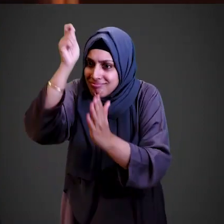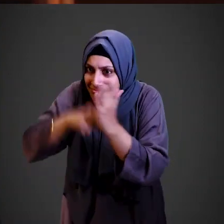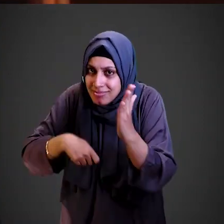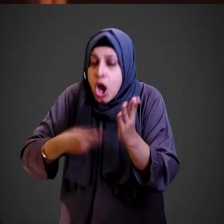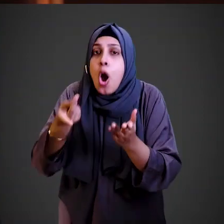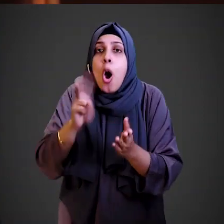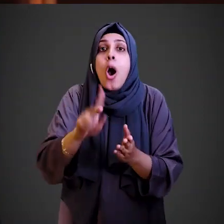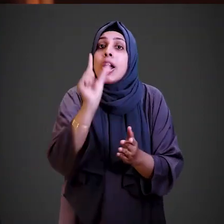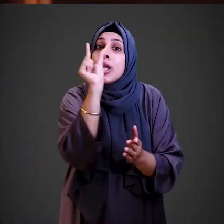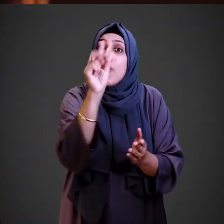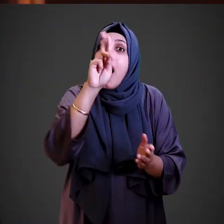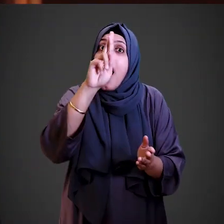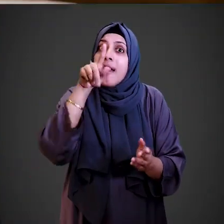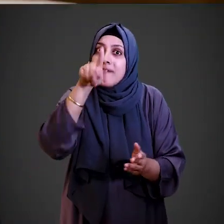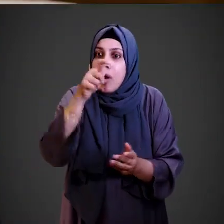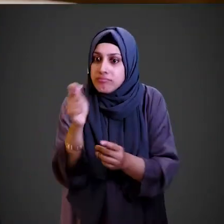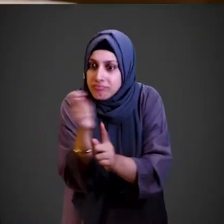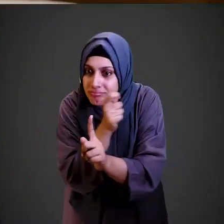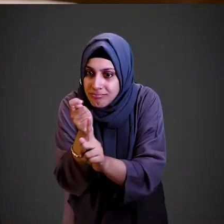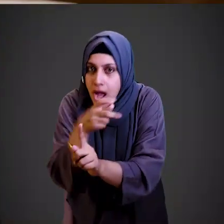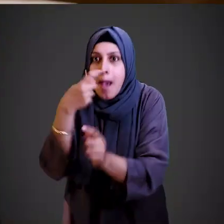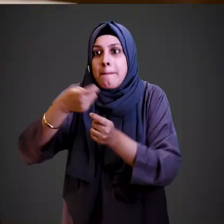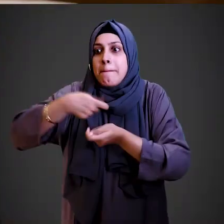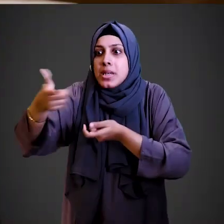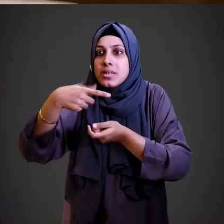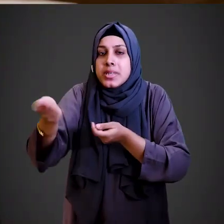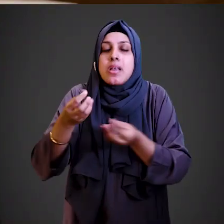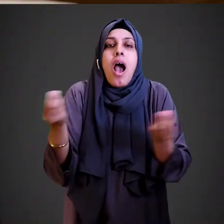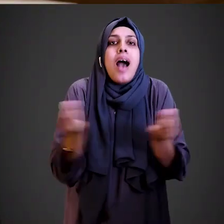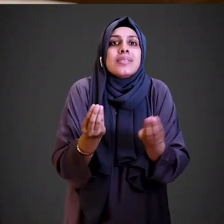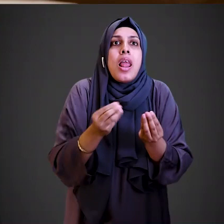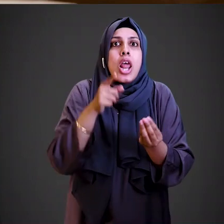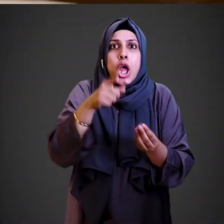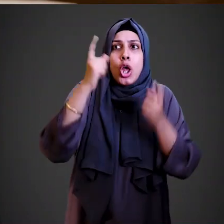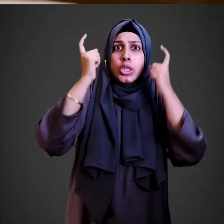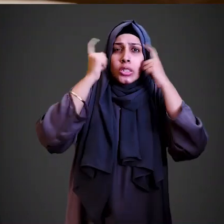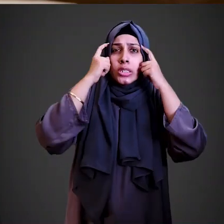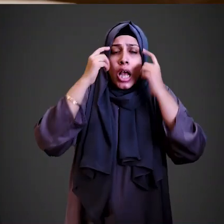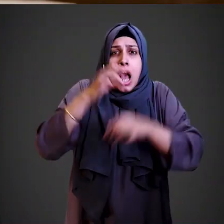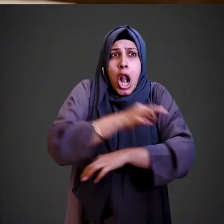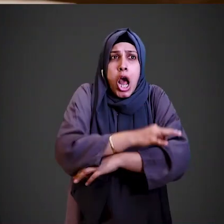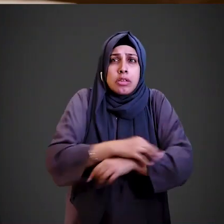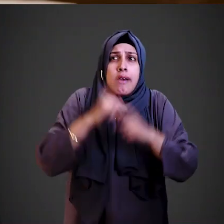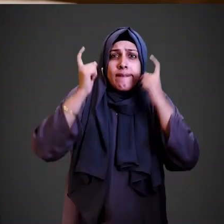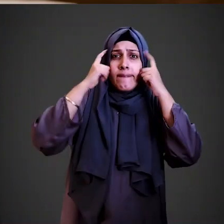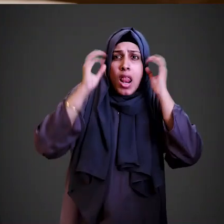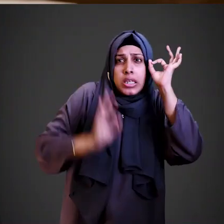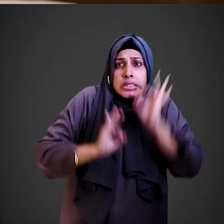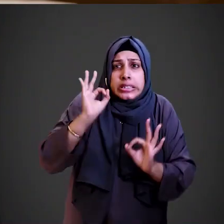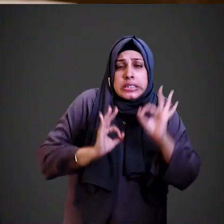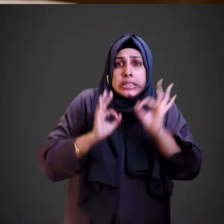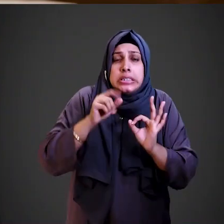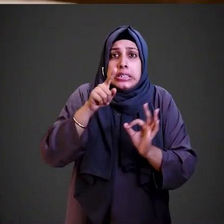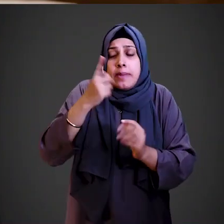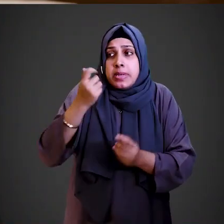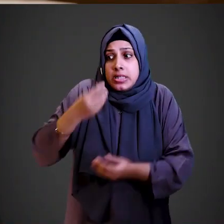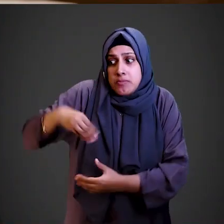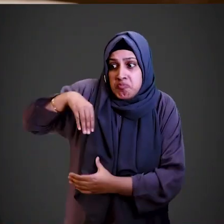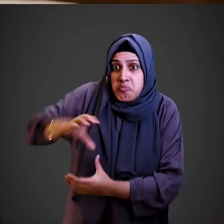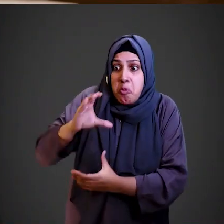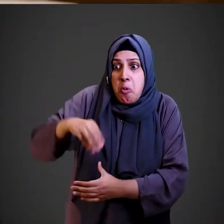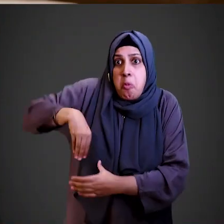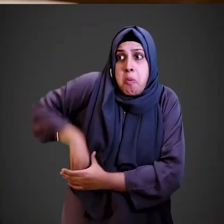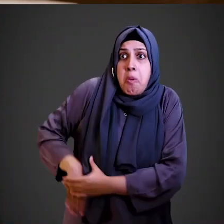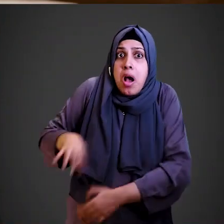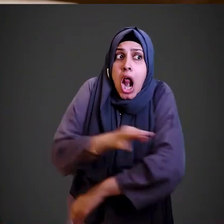QR कोड की स्कैन करने से पे करेंगे तो आपके लिए भी आसान होगा कि ना आपको सिक्योरिटी का ख़तरा होगा कि आपने